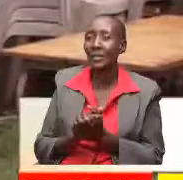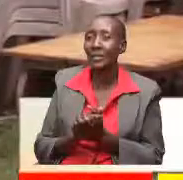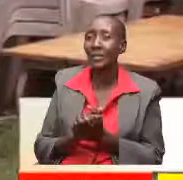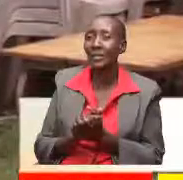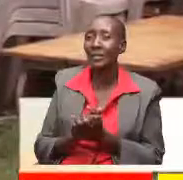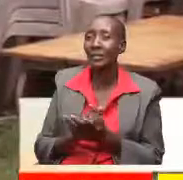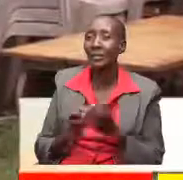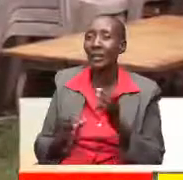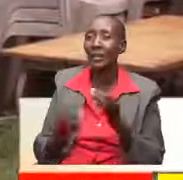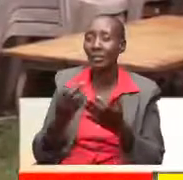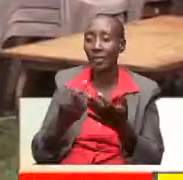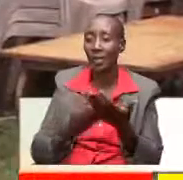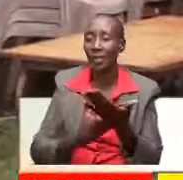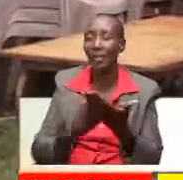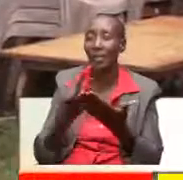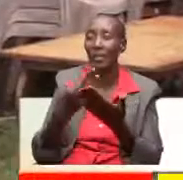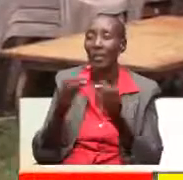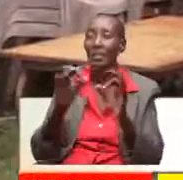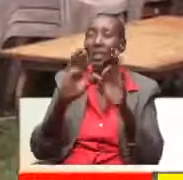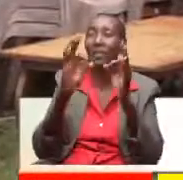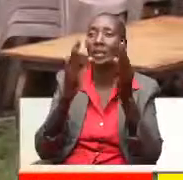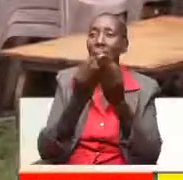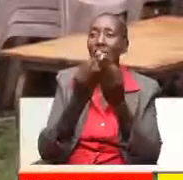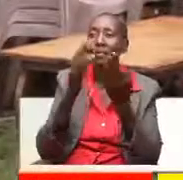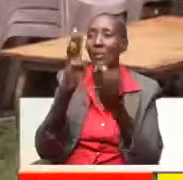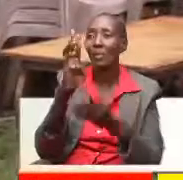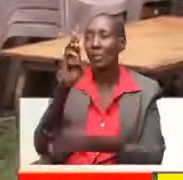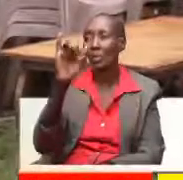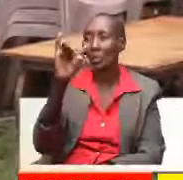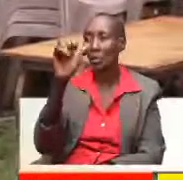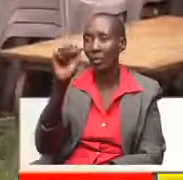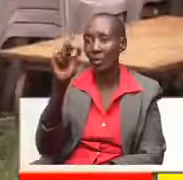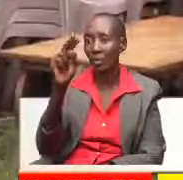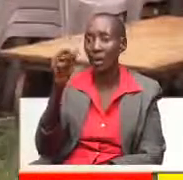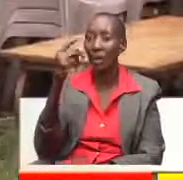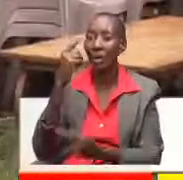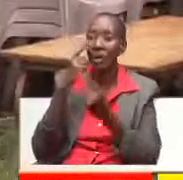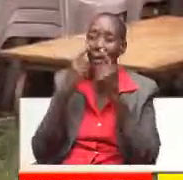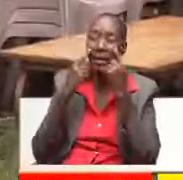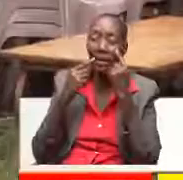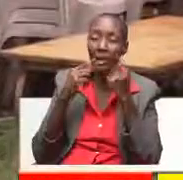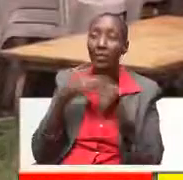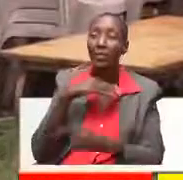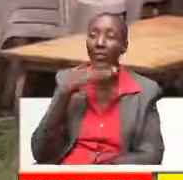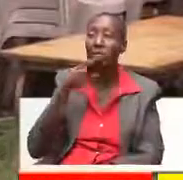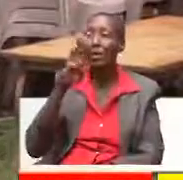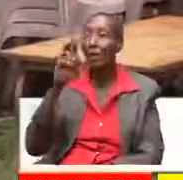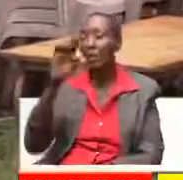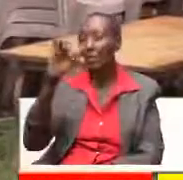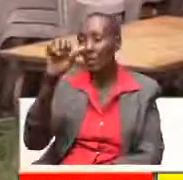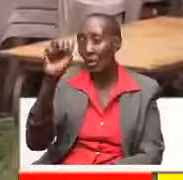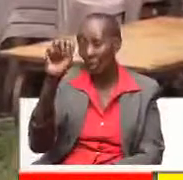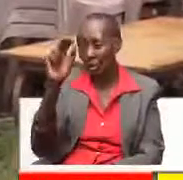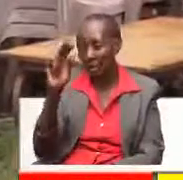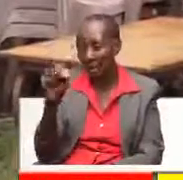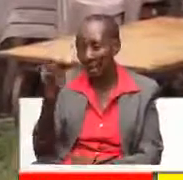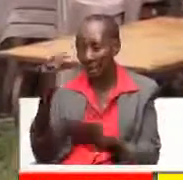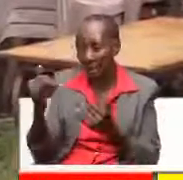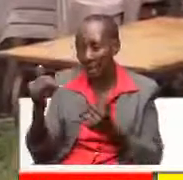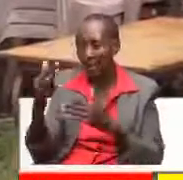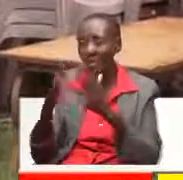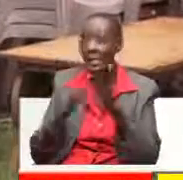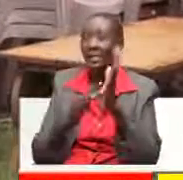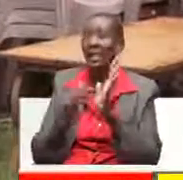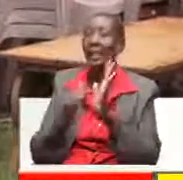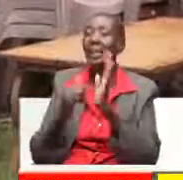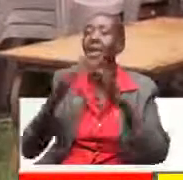Ikiwa ni wiki tatu ambazo familia ya Brian imekuwa kiomboleza kifo cha mwenda zake Brian, sasa ni ishara tosha kwamba